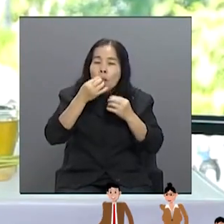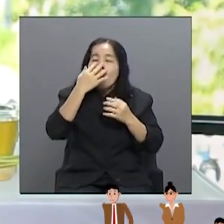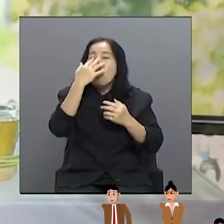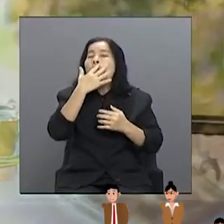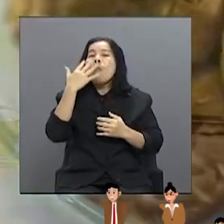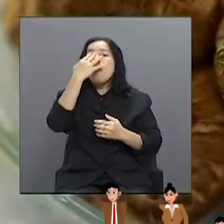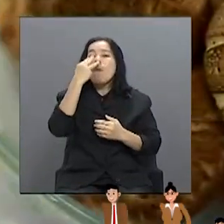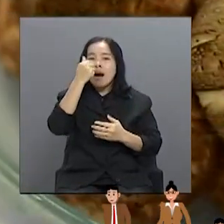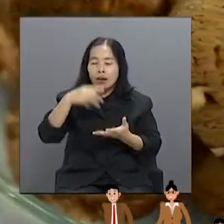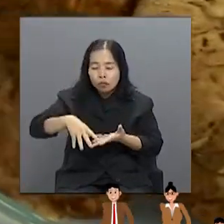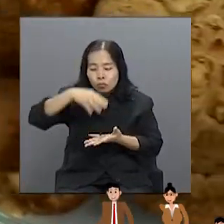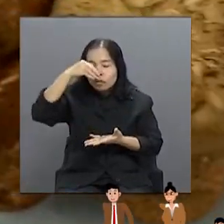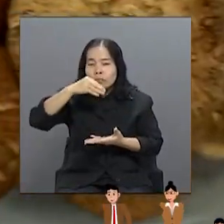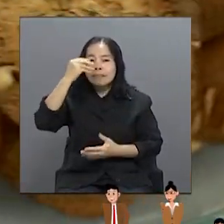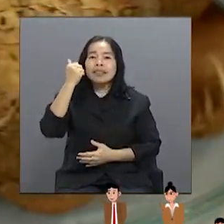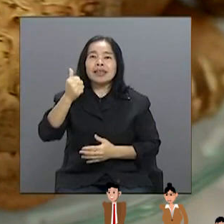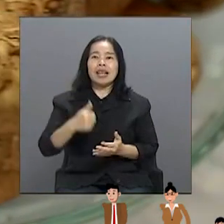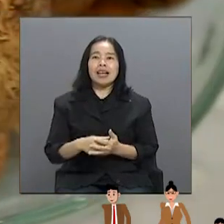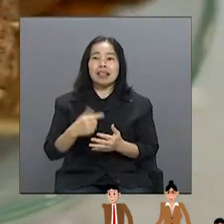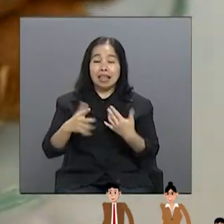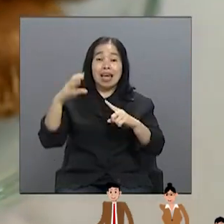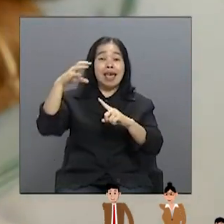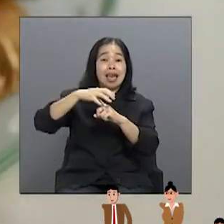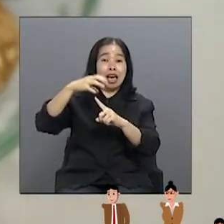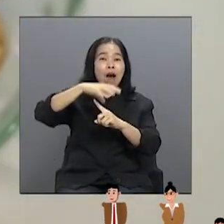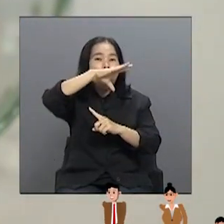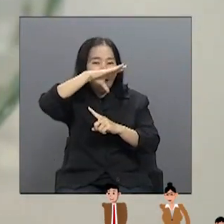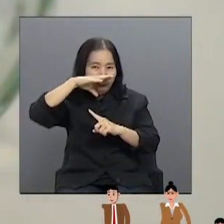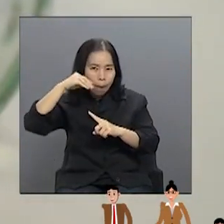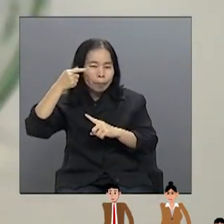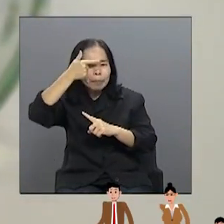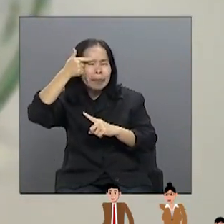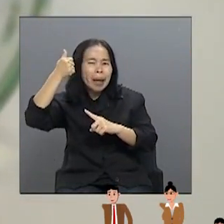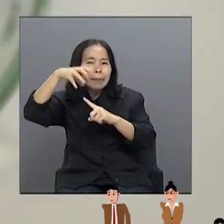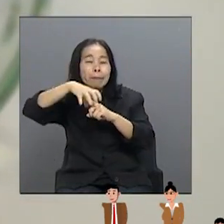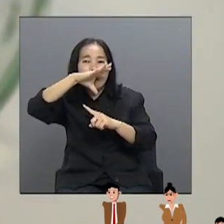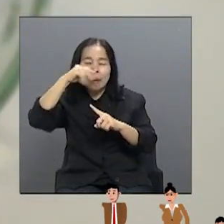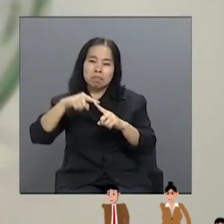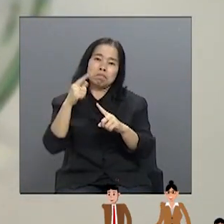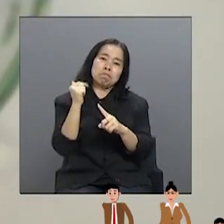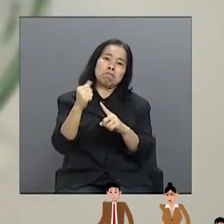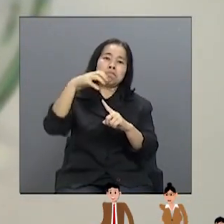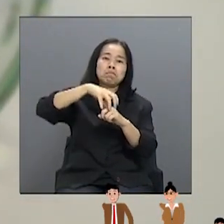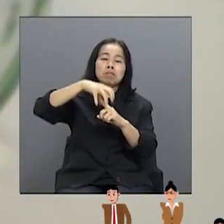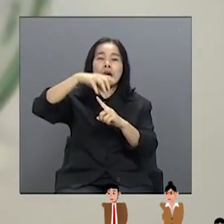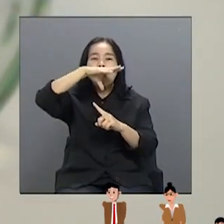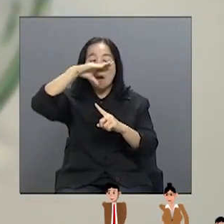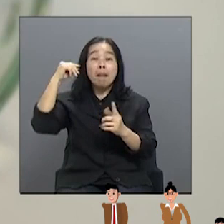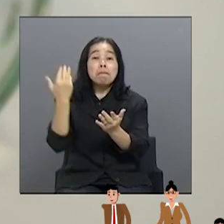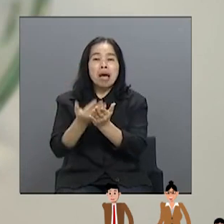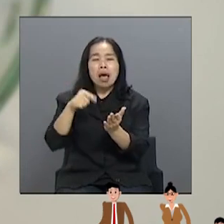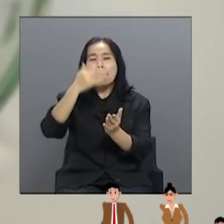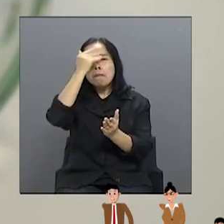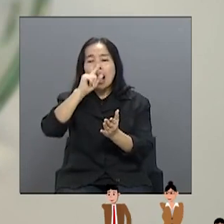ยนะครับคือเห็ดหอมครับผมมีสารเบต้ากลูแคนเจ้าเบต้ากลูแคนตัวนี้มันจะไปจับกับตัวรับ